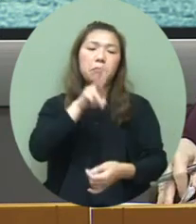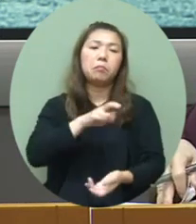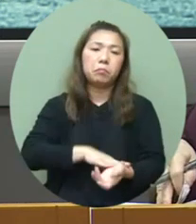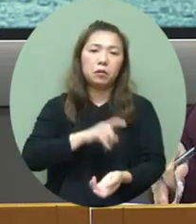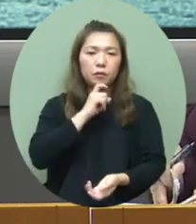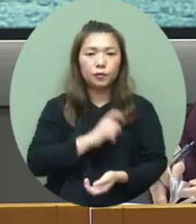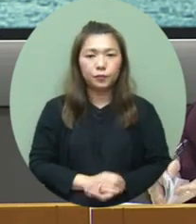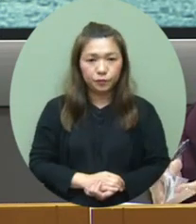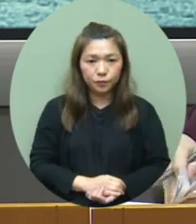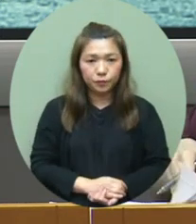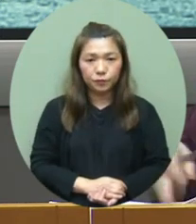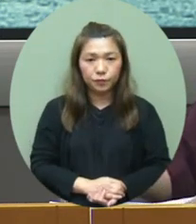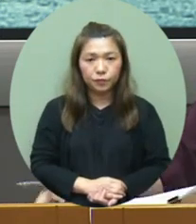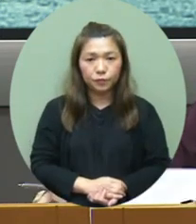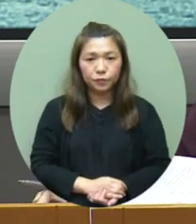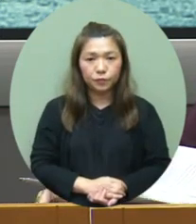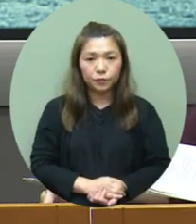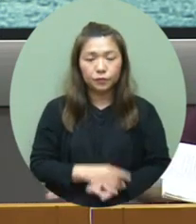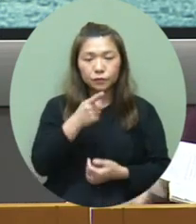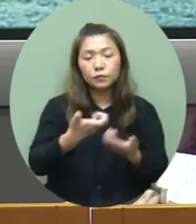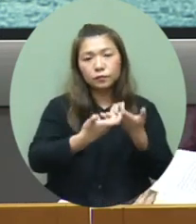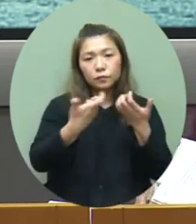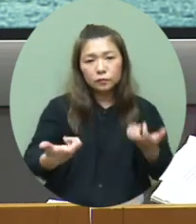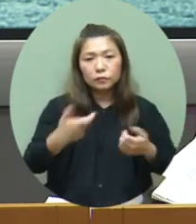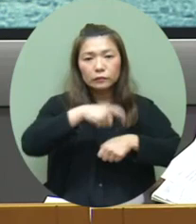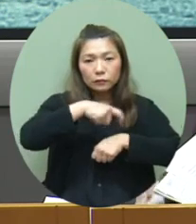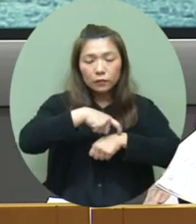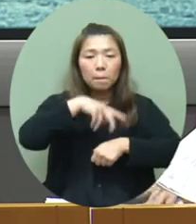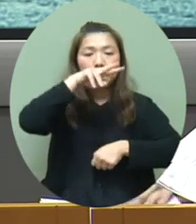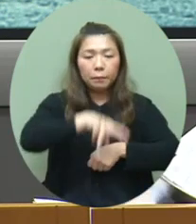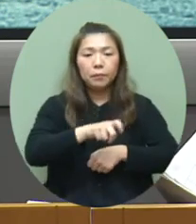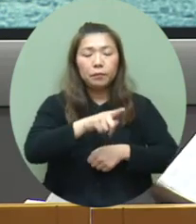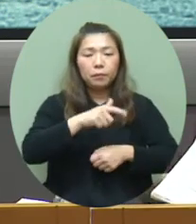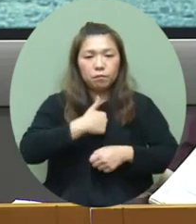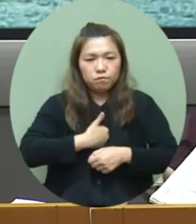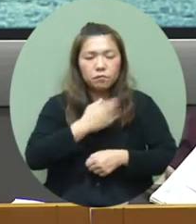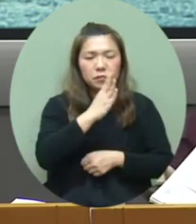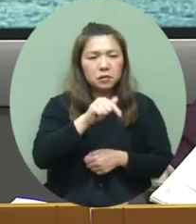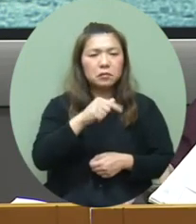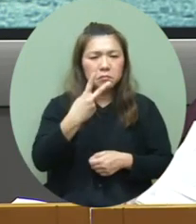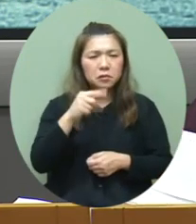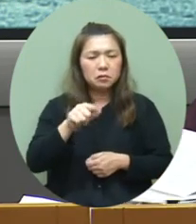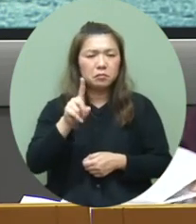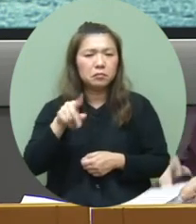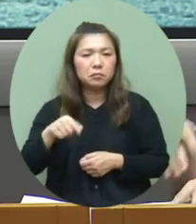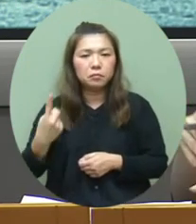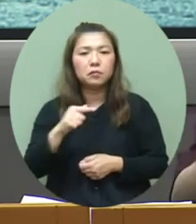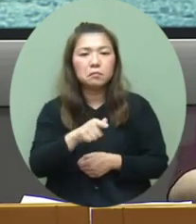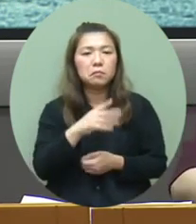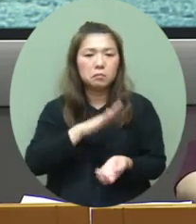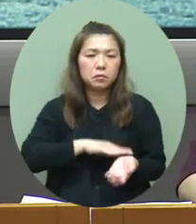啦，就是接受緊隔離的。現在就是懷疑是 BA.2.1.2.1 啦。